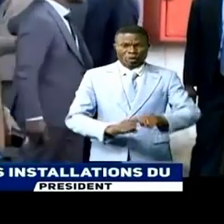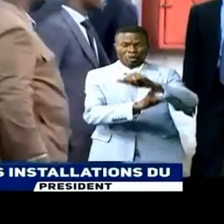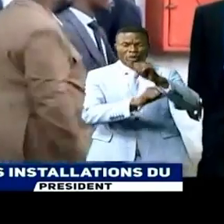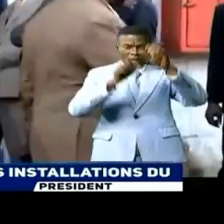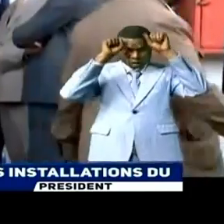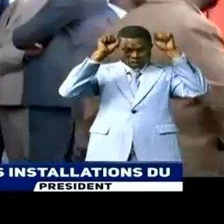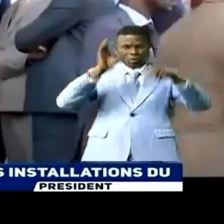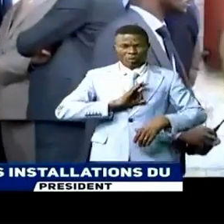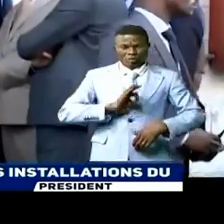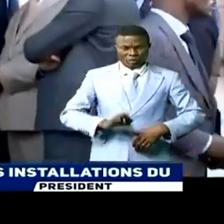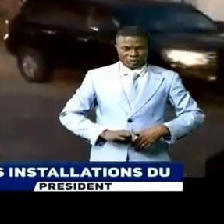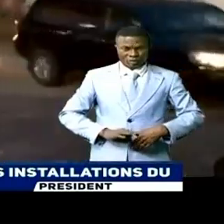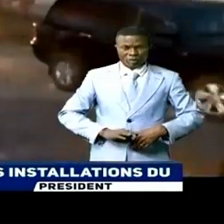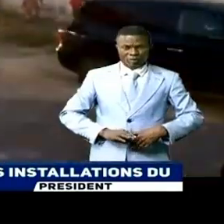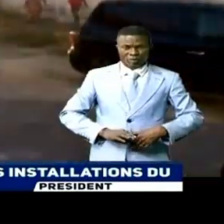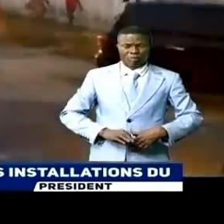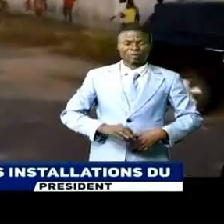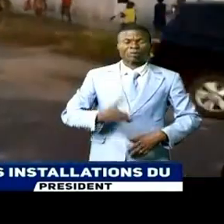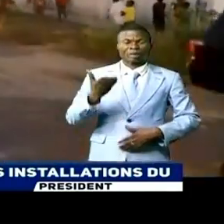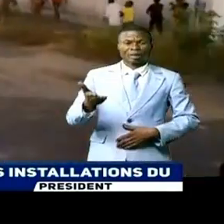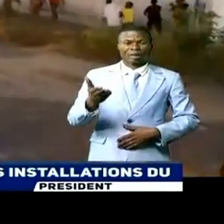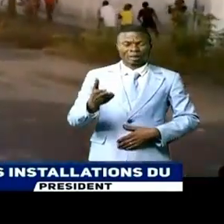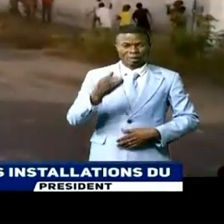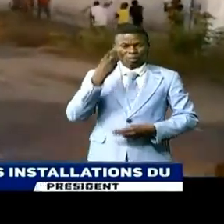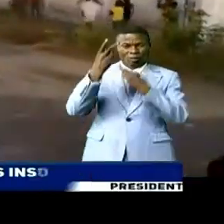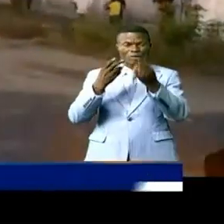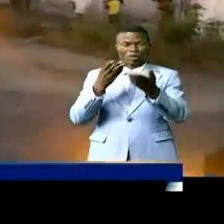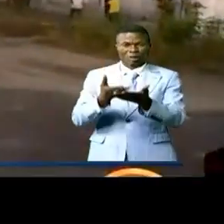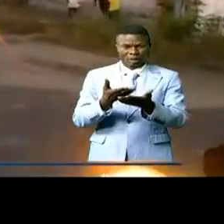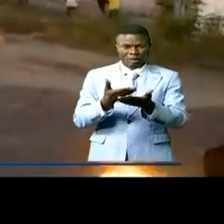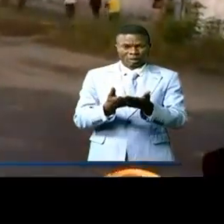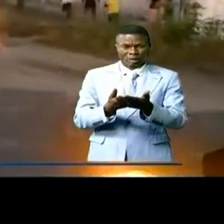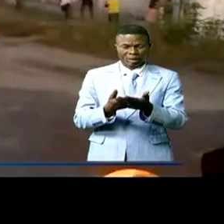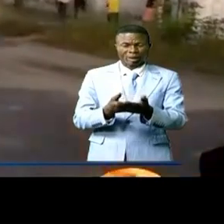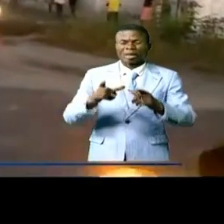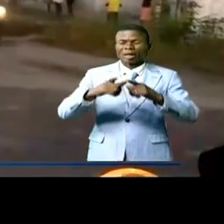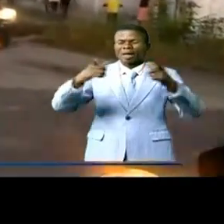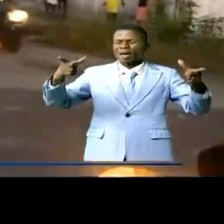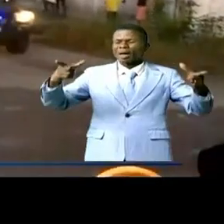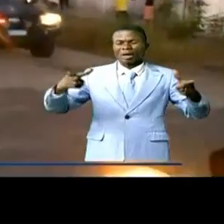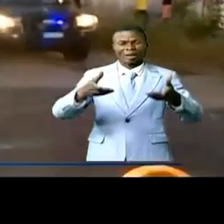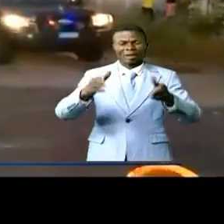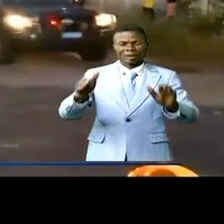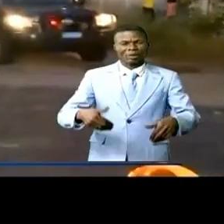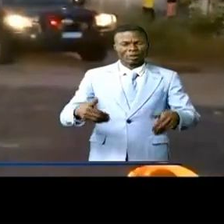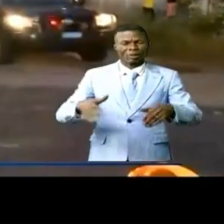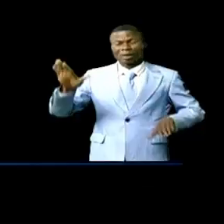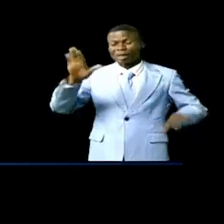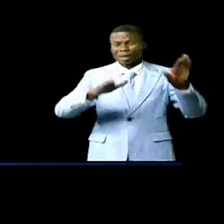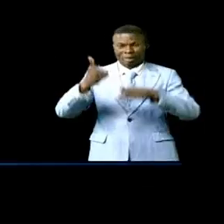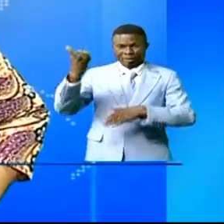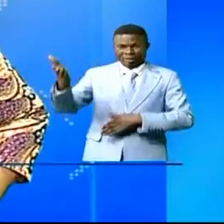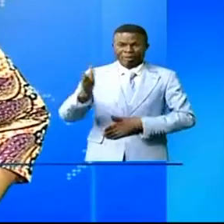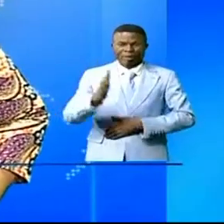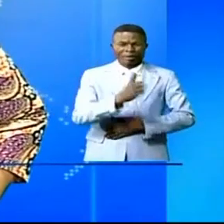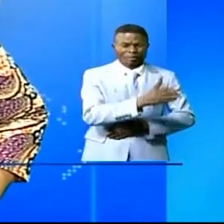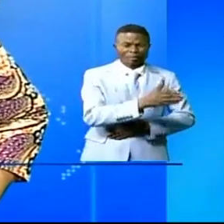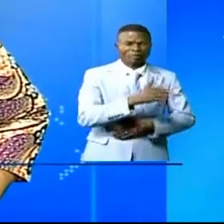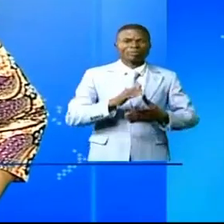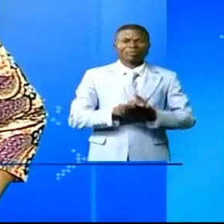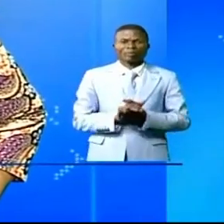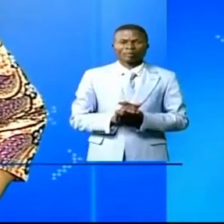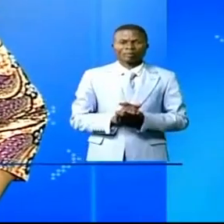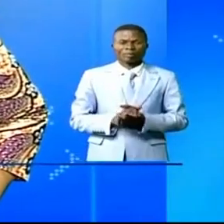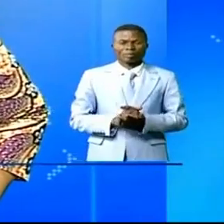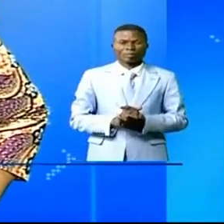président de la république félix authentique éditions bod dans ce vaste domaine de la celle et la